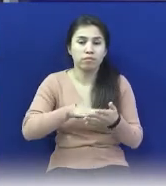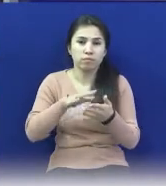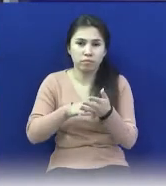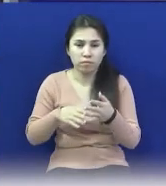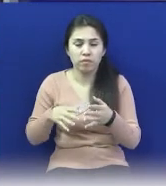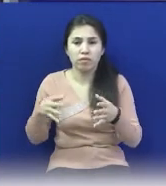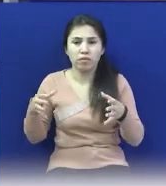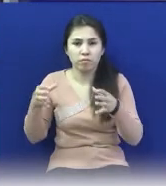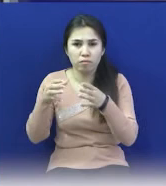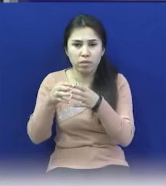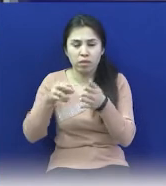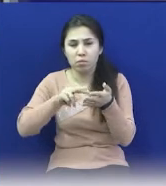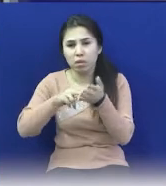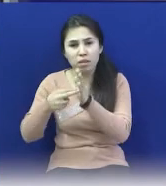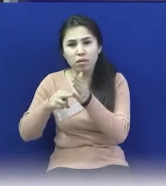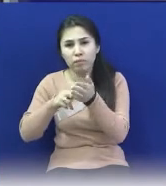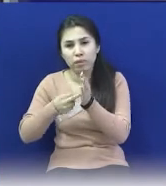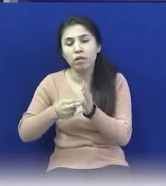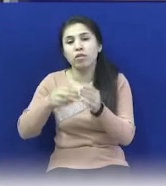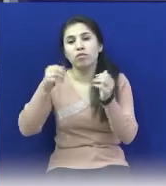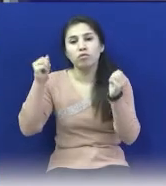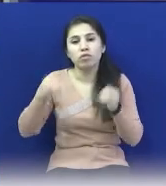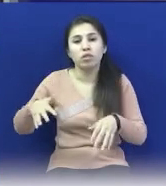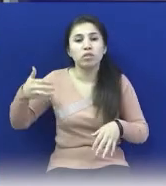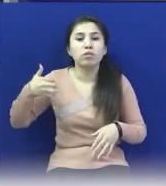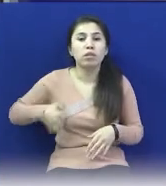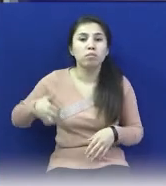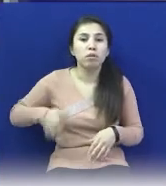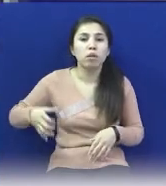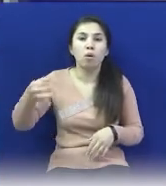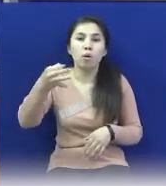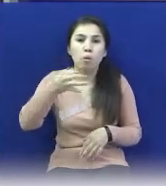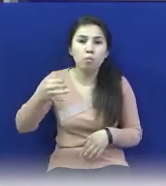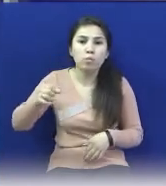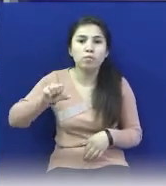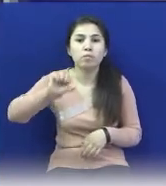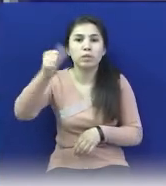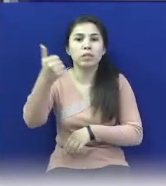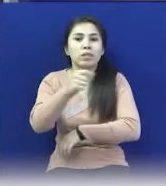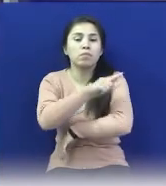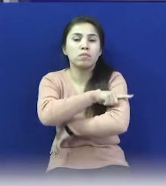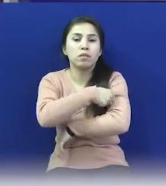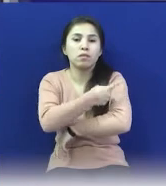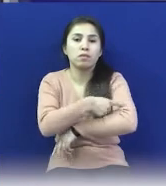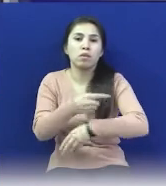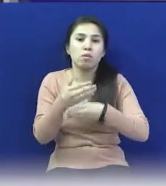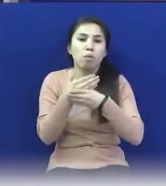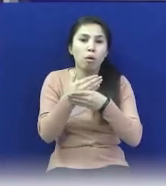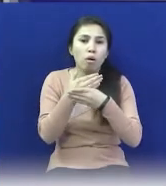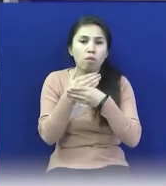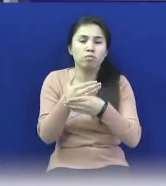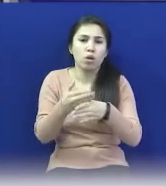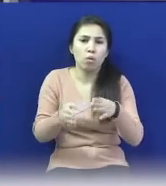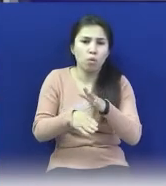Основная цель проекта – разъяснение антикоррупционной политики и информирование населения по ее реализации. Еженедельно через сеть